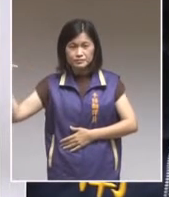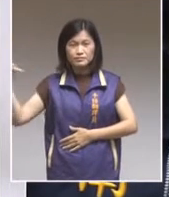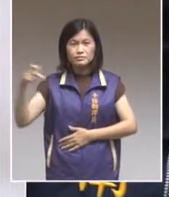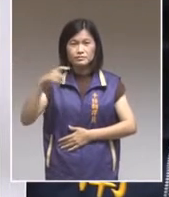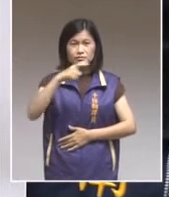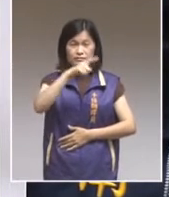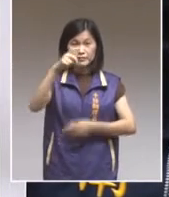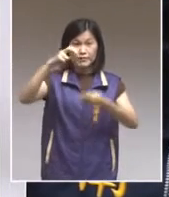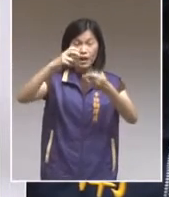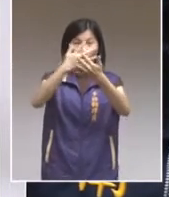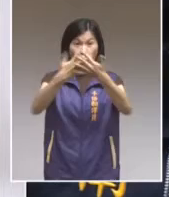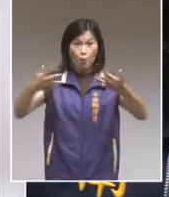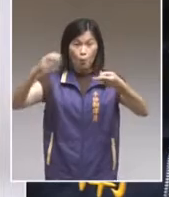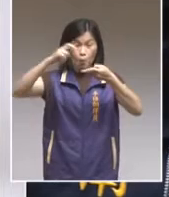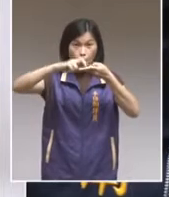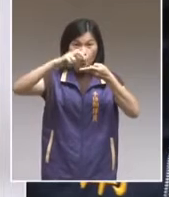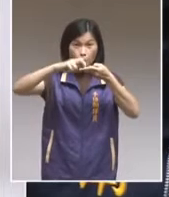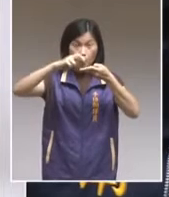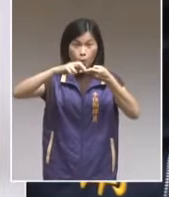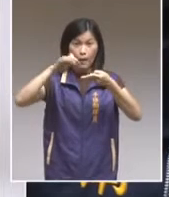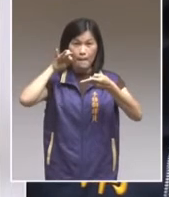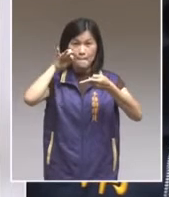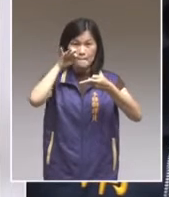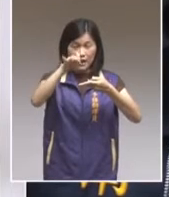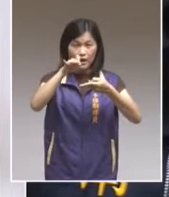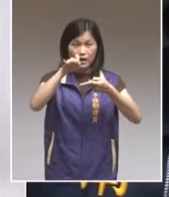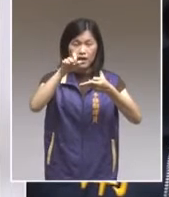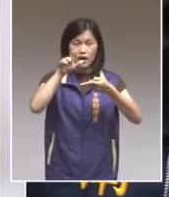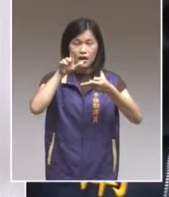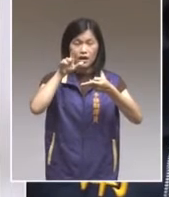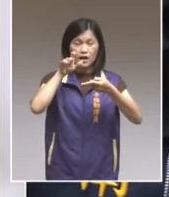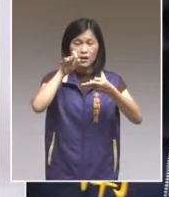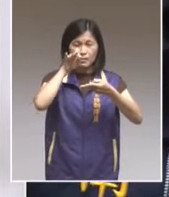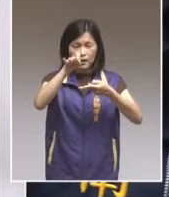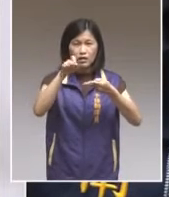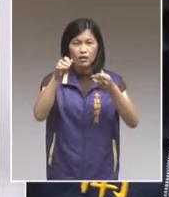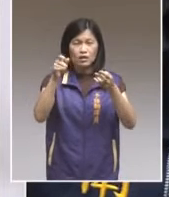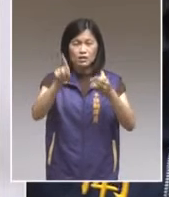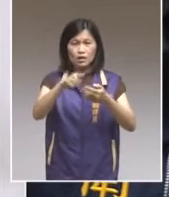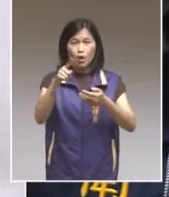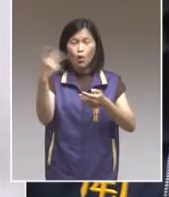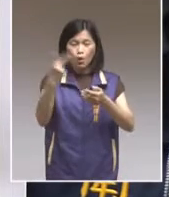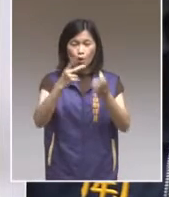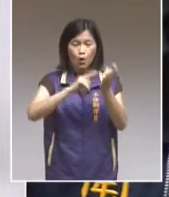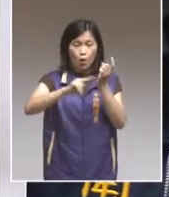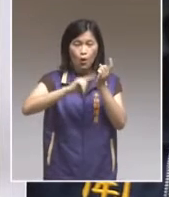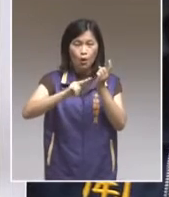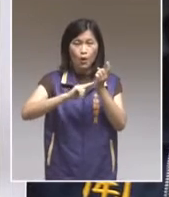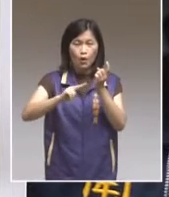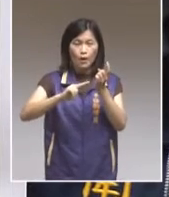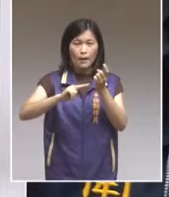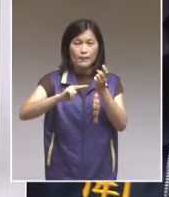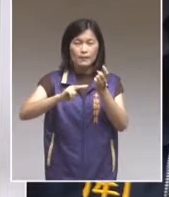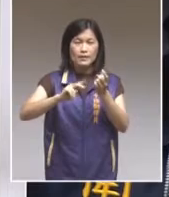bbs.cdc.gov.tw 这个连结网站去证实，也可以从简讯显示的门号这是 CDC